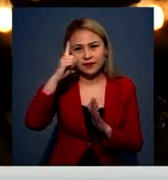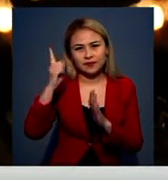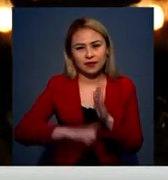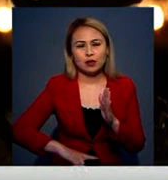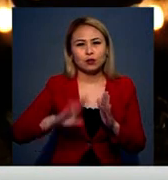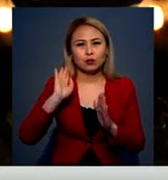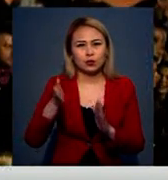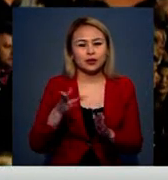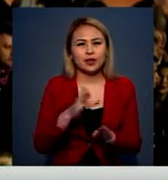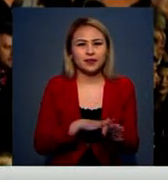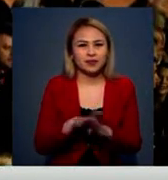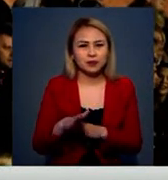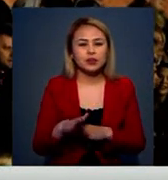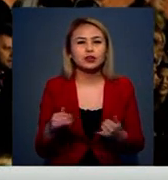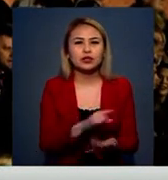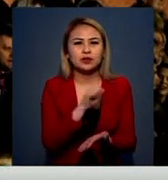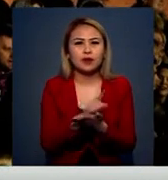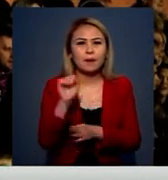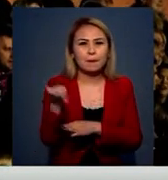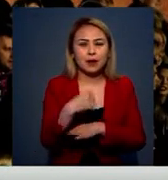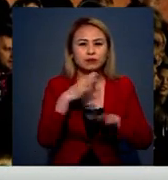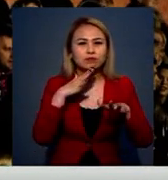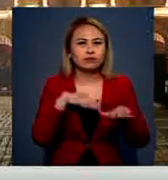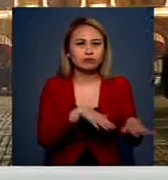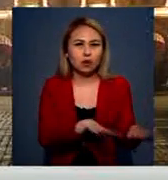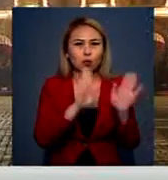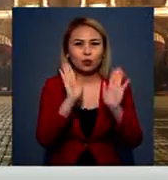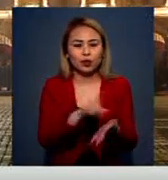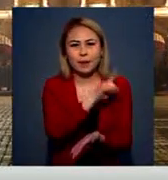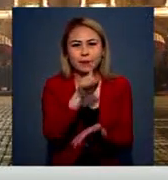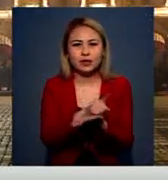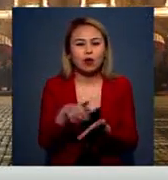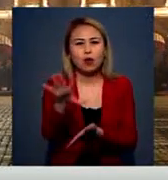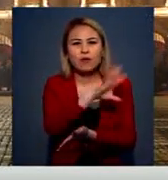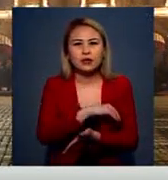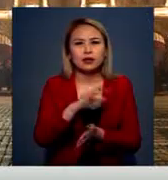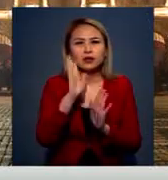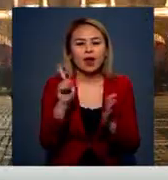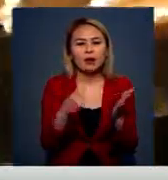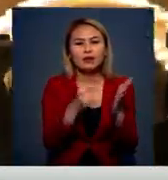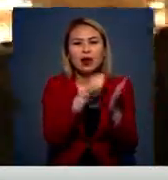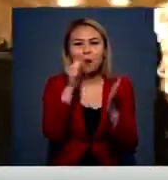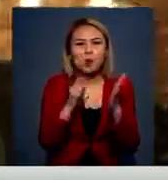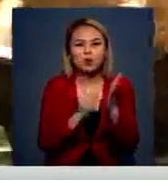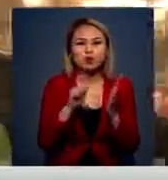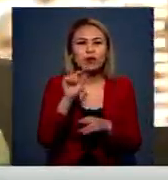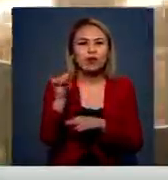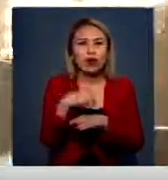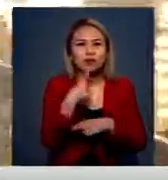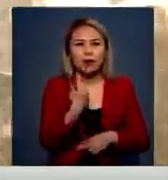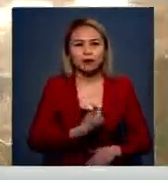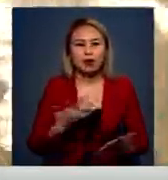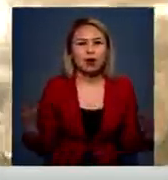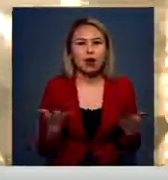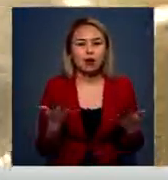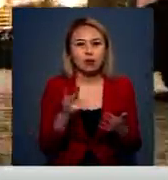абыроймен атқаруымыз керек. Жеңіс шеруі Ресейде дәстүрлі түрде өтеді. Көптің көкейінде қазір бір ғана сауал. Әскери держава биыл қандай